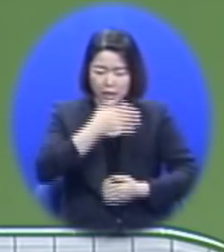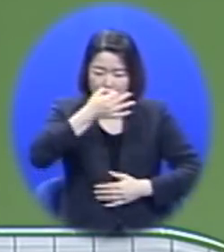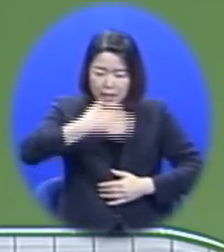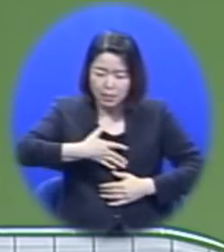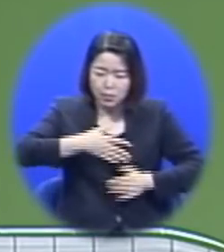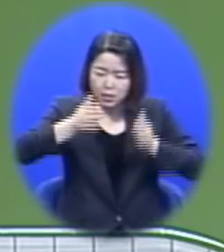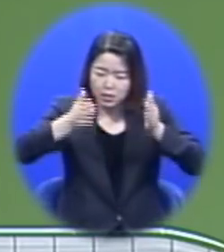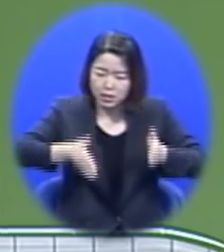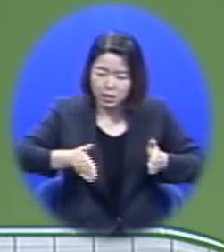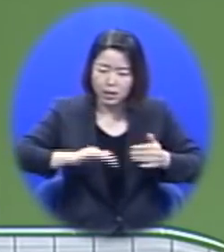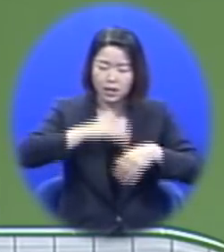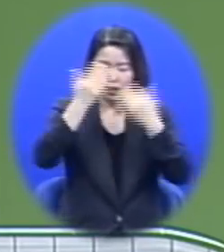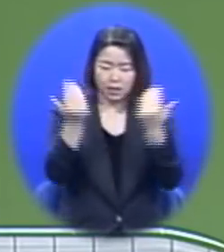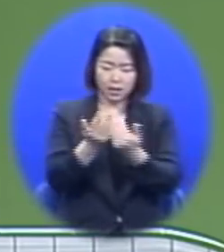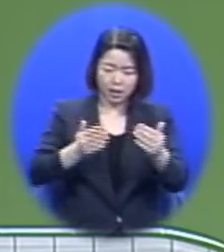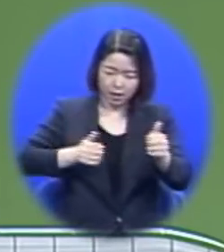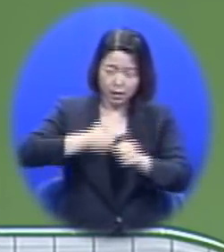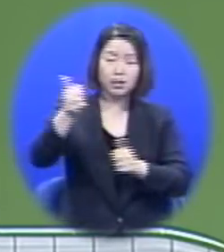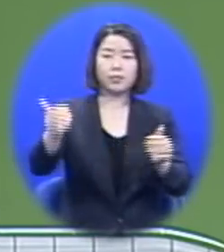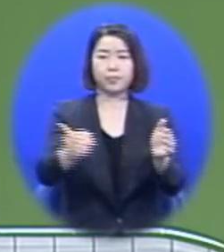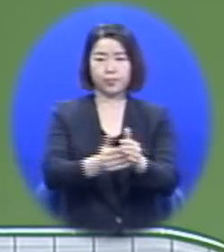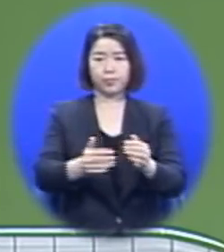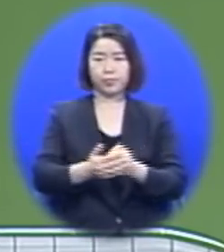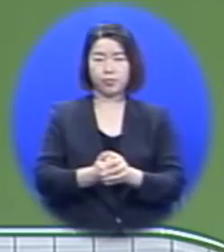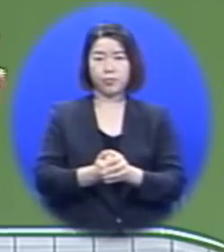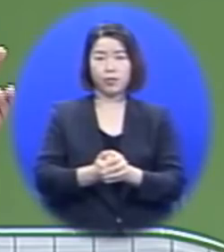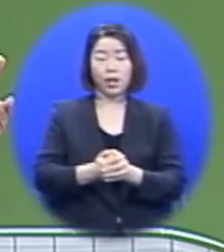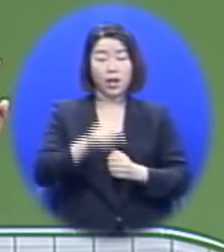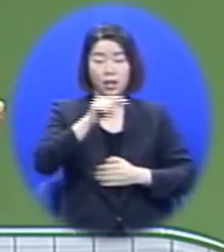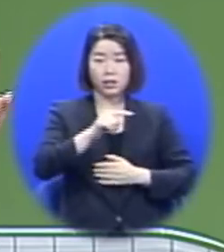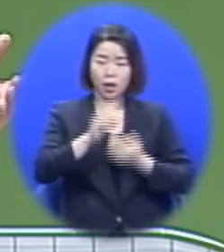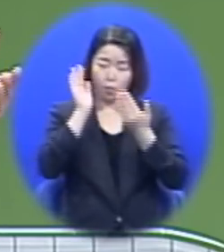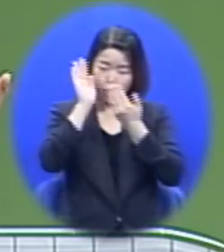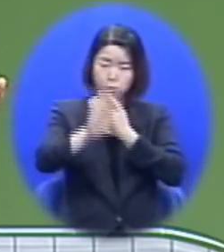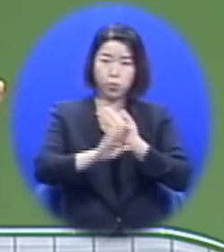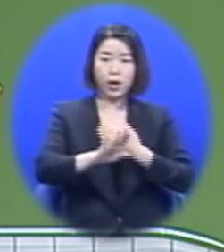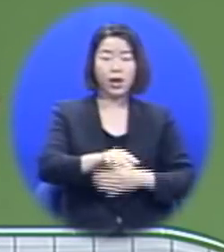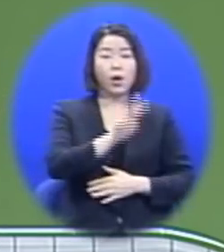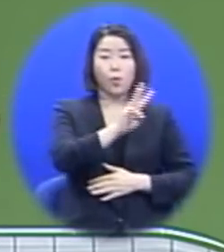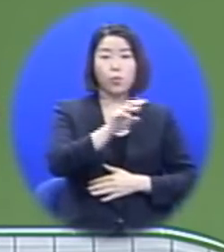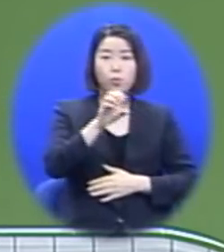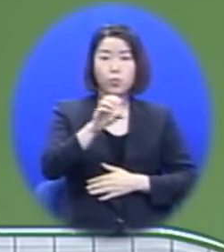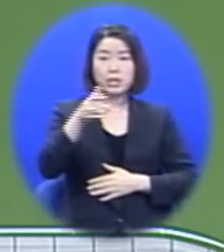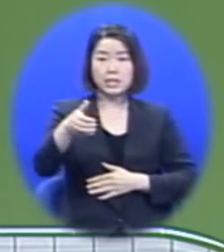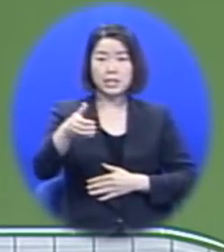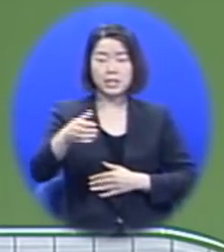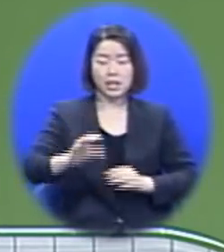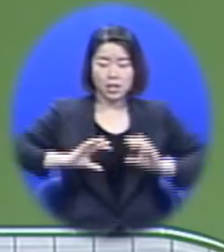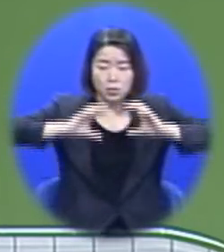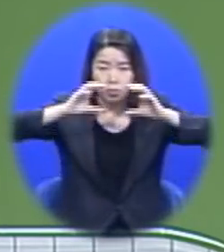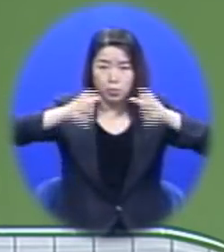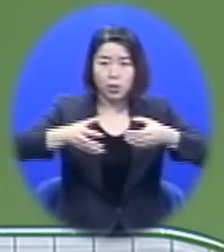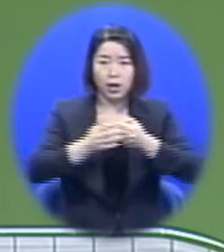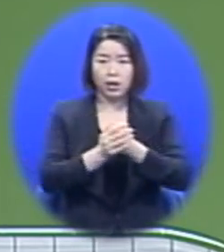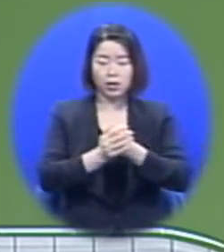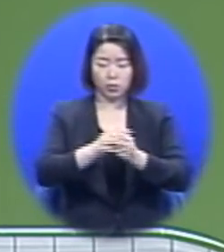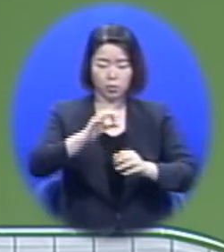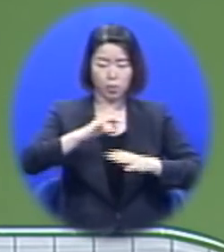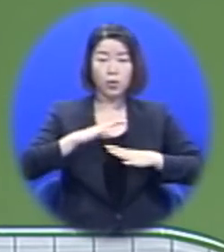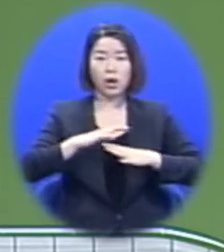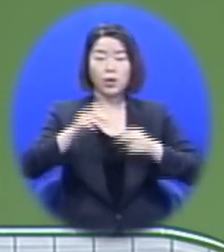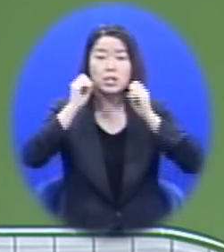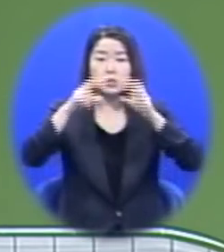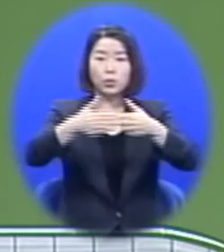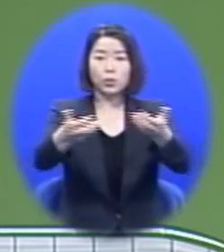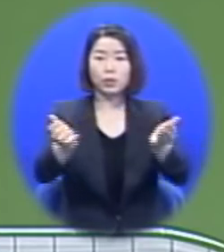넘어갔습니다. 그가 나중에 왜 국제선교회를 세계에서 가장 놀라운 선교단체로 만드는